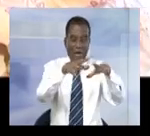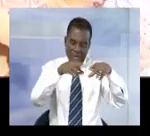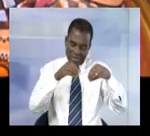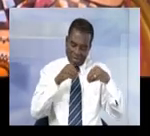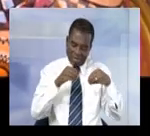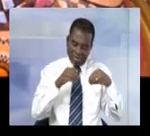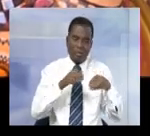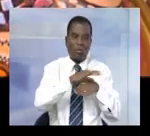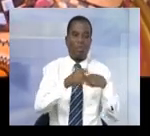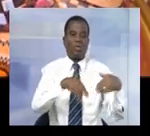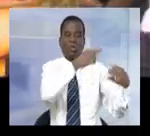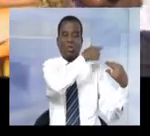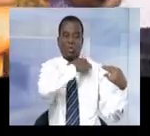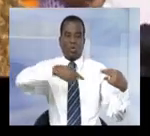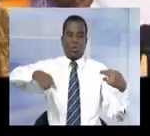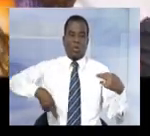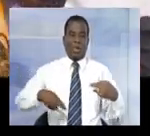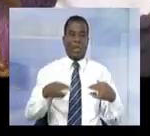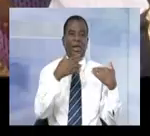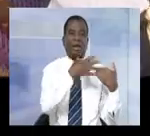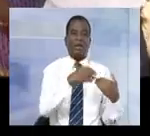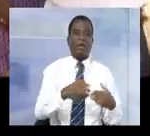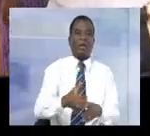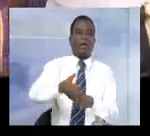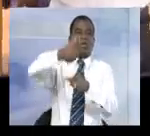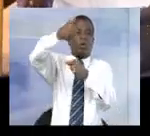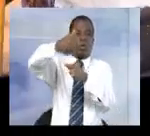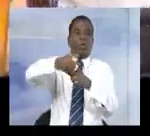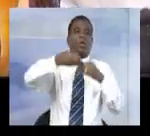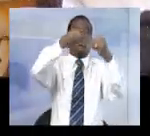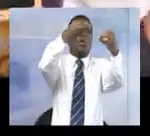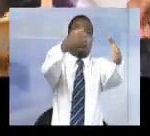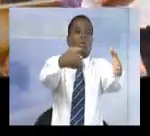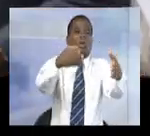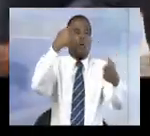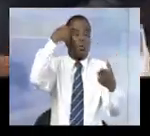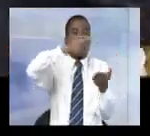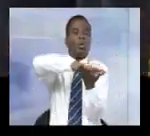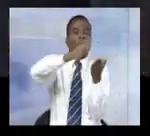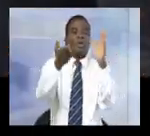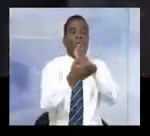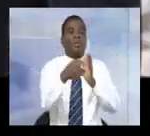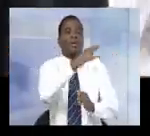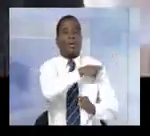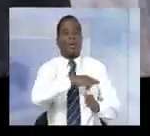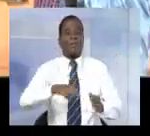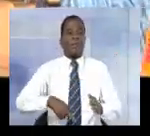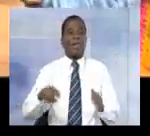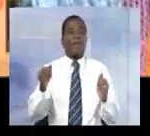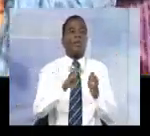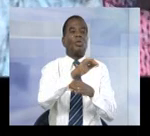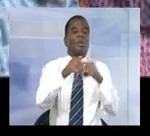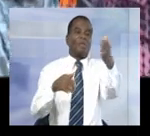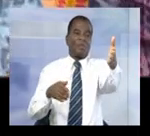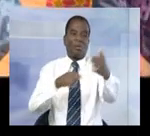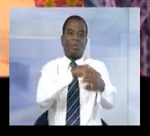nom. Désormais reine-mère de l'Indénié, la première dame de Côte d'Ivoire a fait un tour d'honneur paré de ses attributs